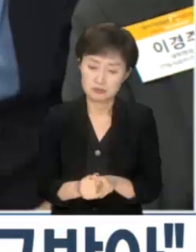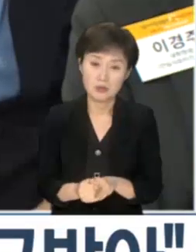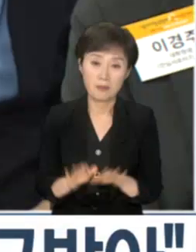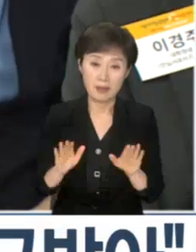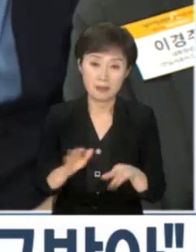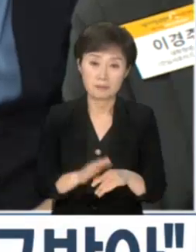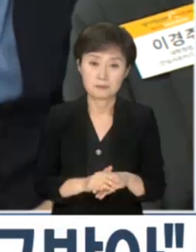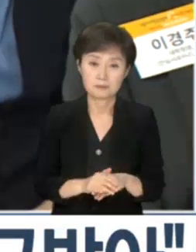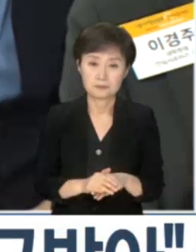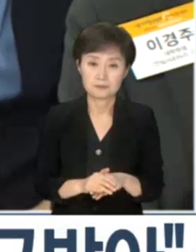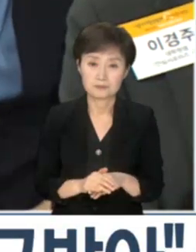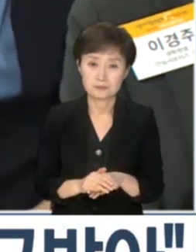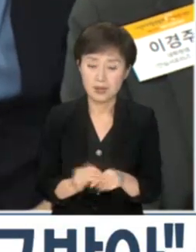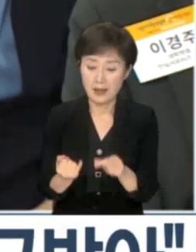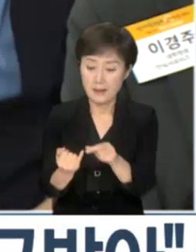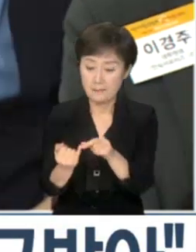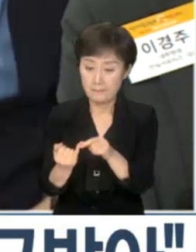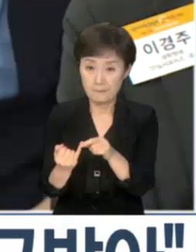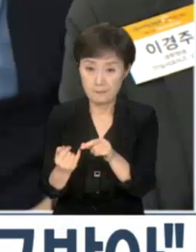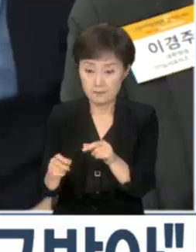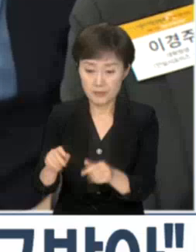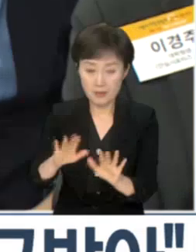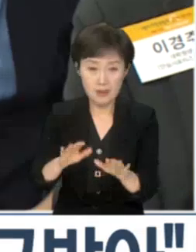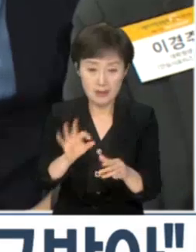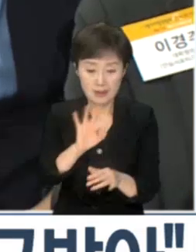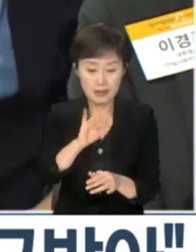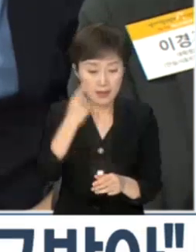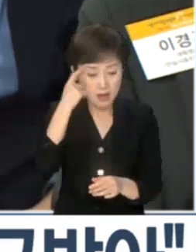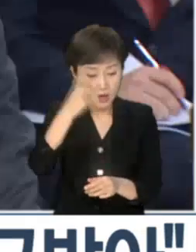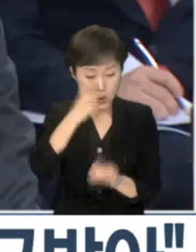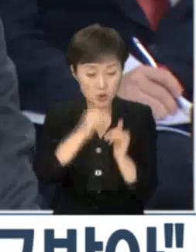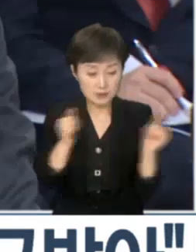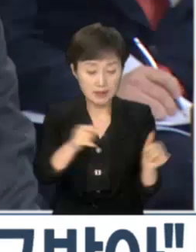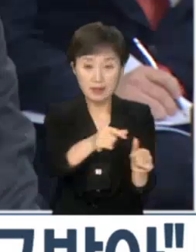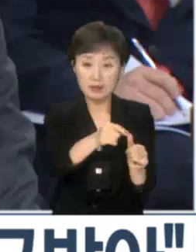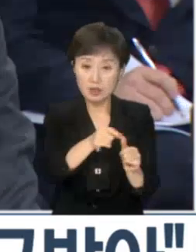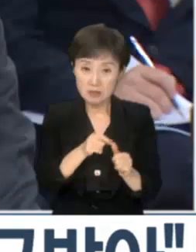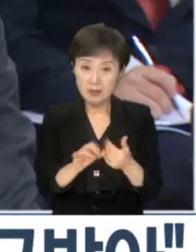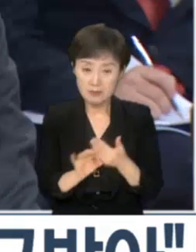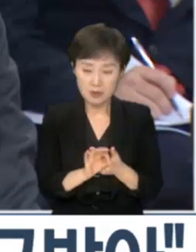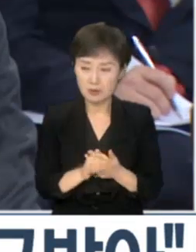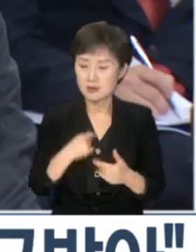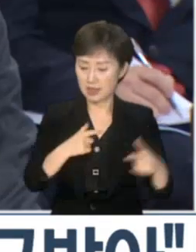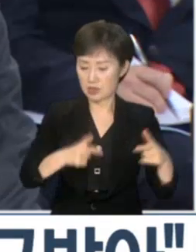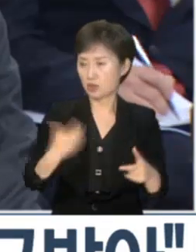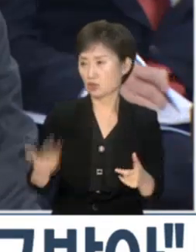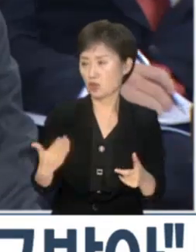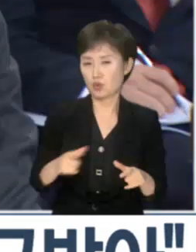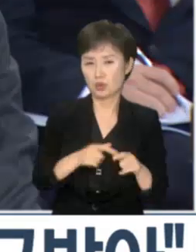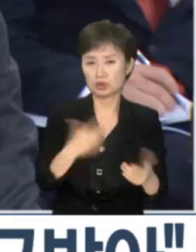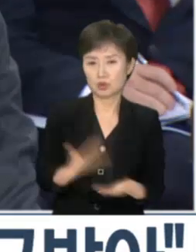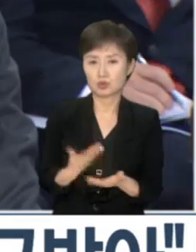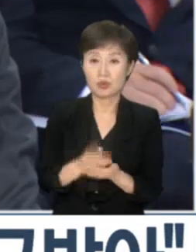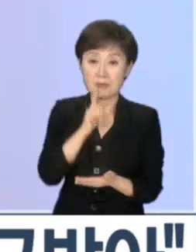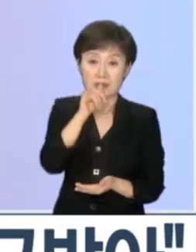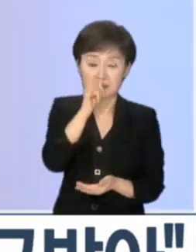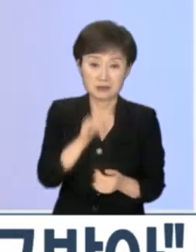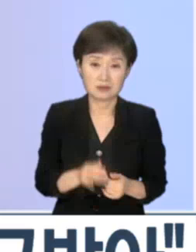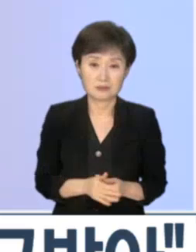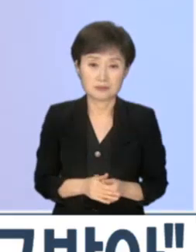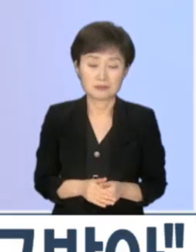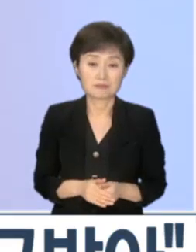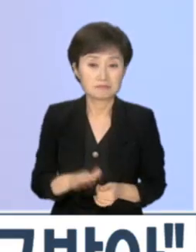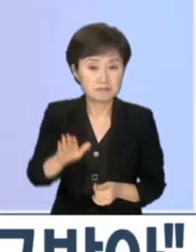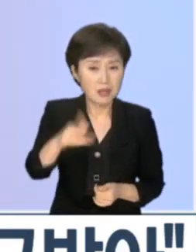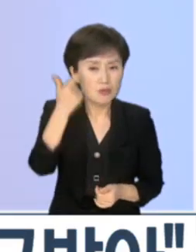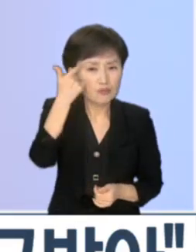하면은 대부분 그분들이 뭐냐면은 나는 어느 지역에 어떻게 지역을 달라 이렇게 요구를 합니다. 예, 대책을 보면. 지역은 제가 좀